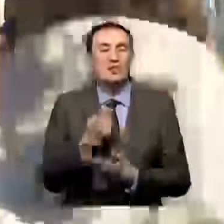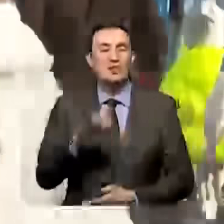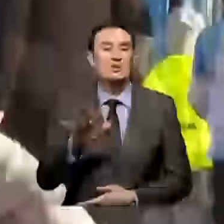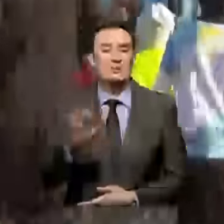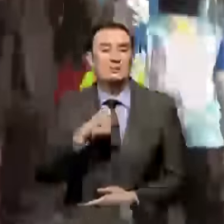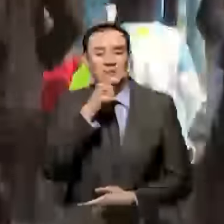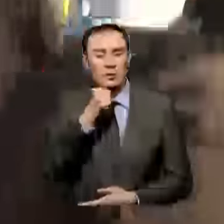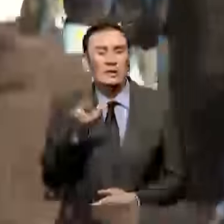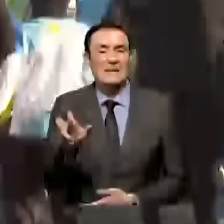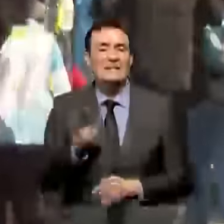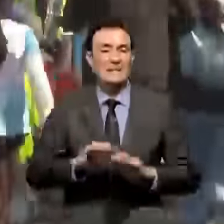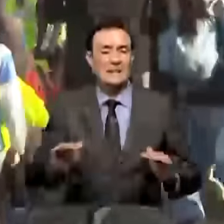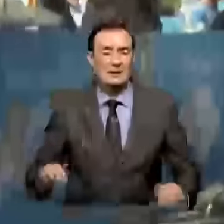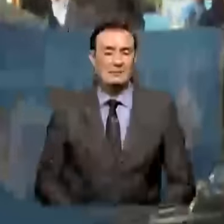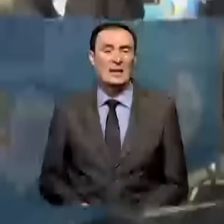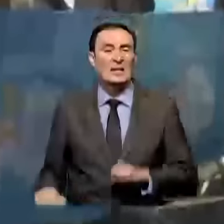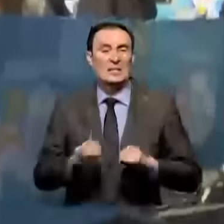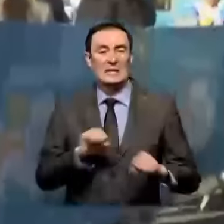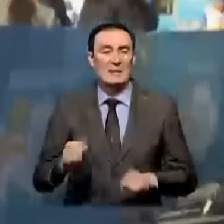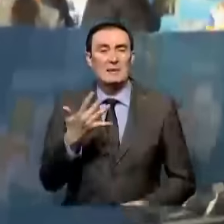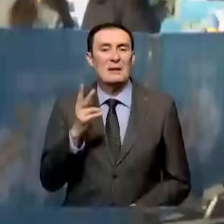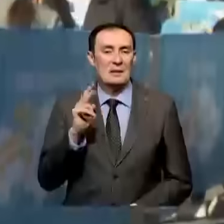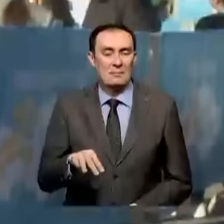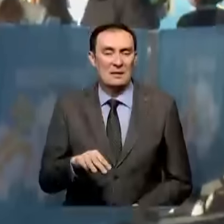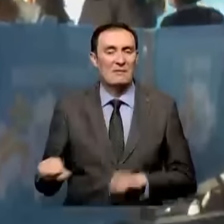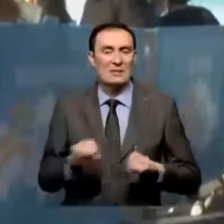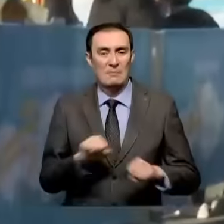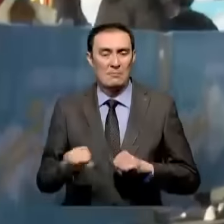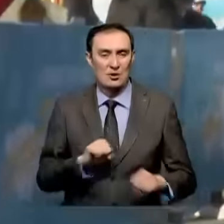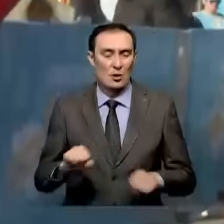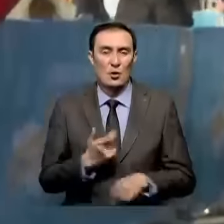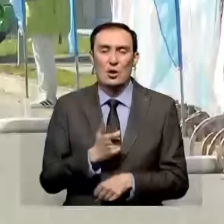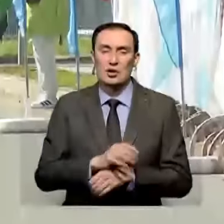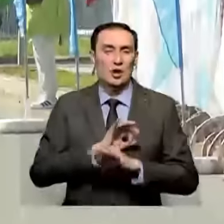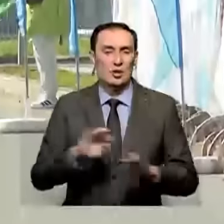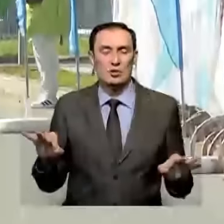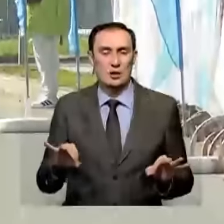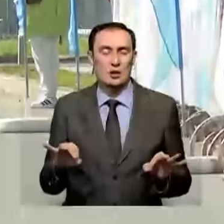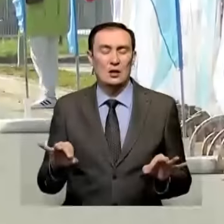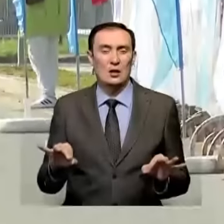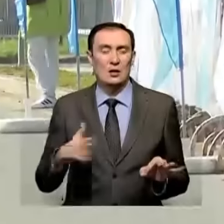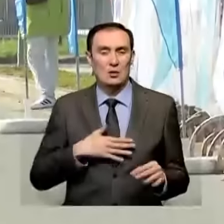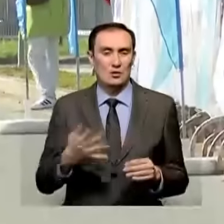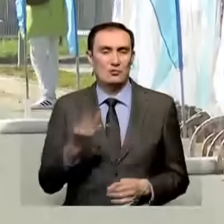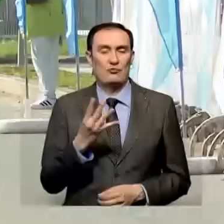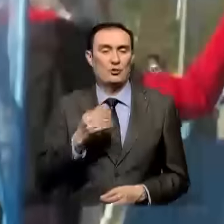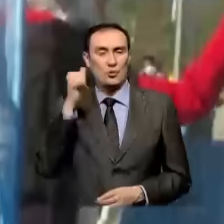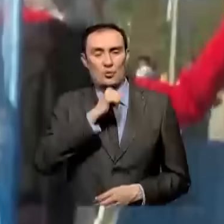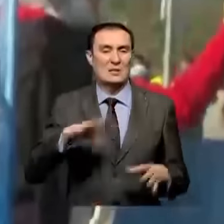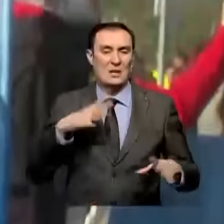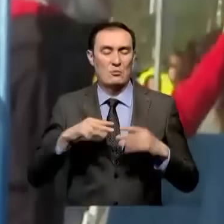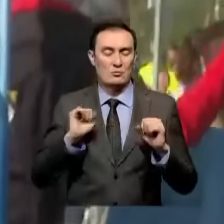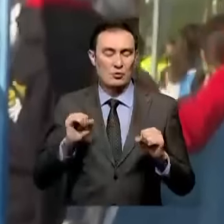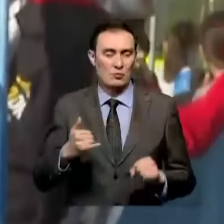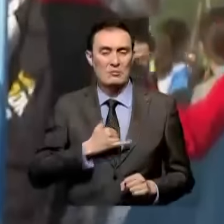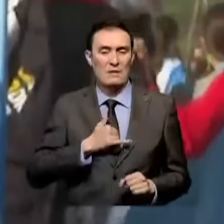1500 взрослых и 300 детей. Забег на 5 километров пробежал. Вообще отлично. Я уже 4-5 год занимаюсь спортом.